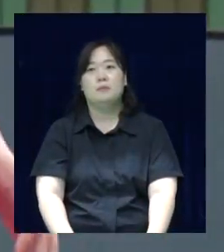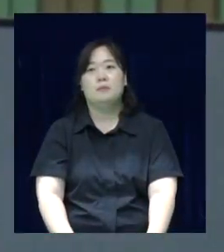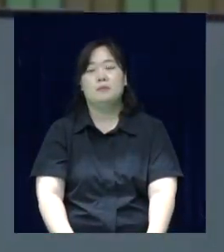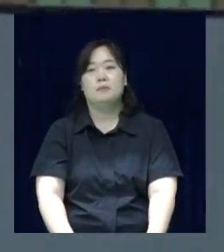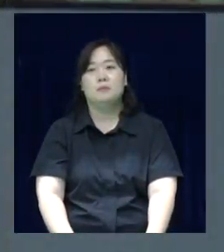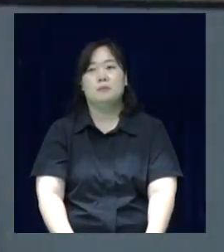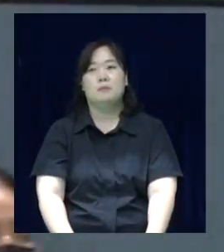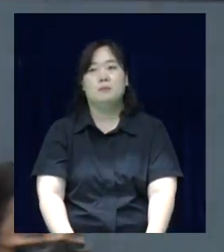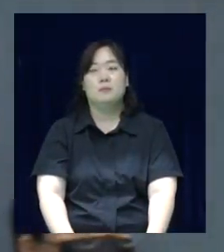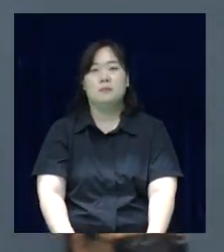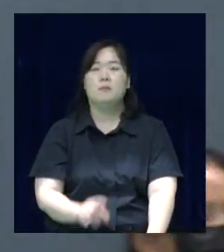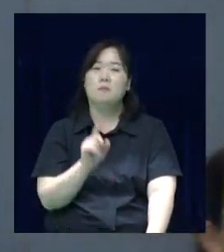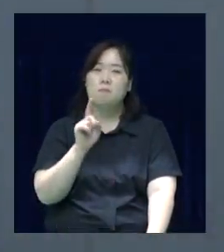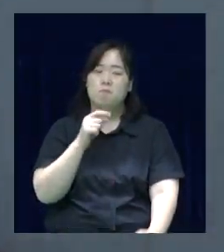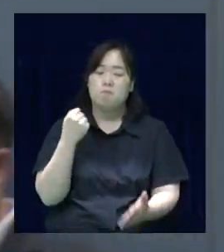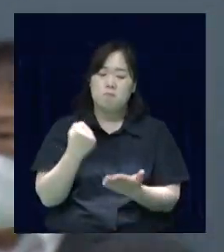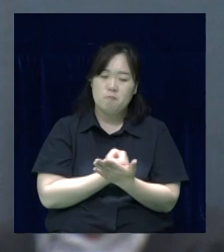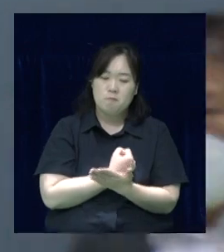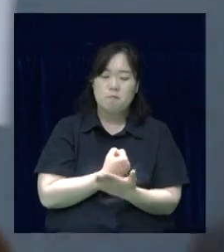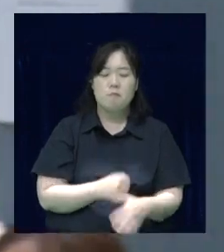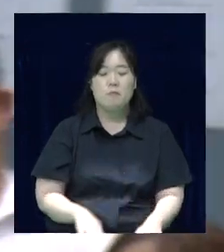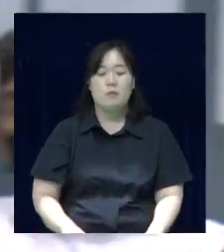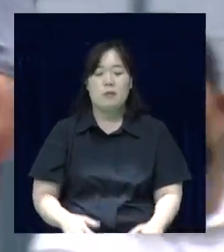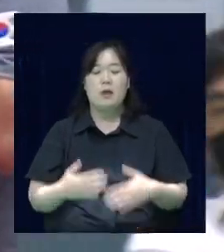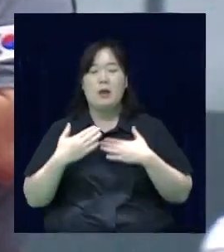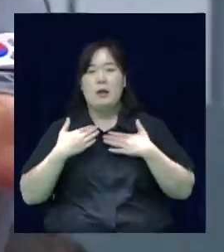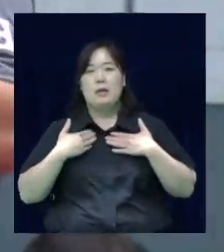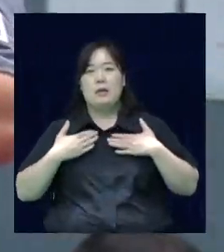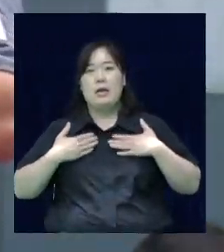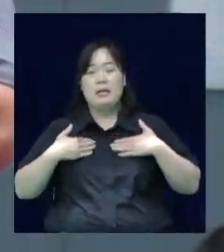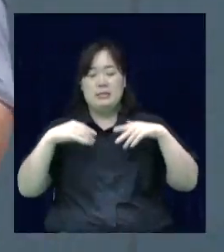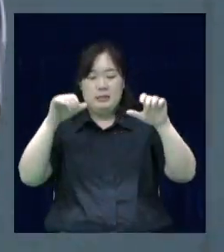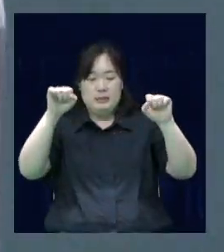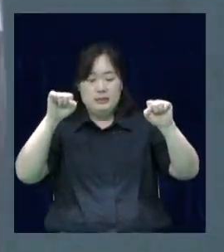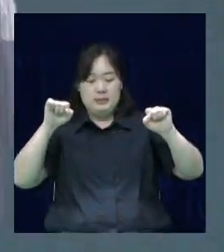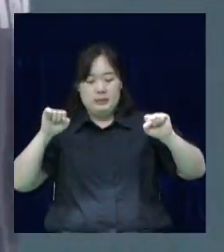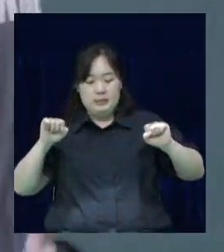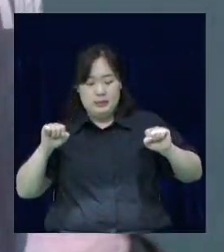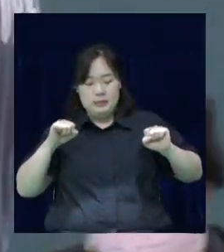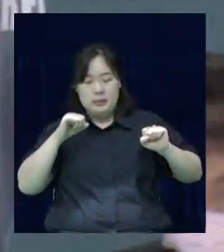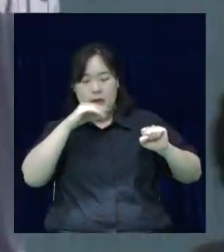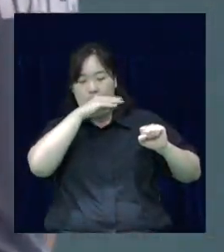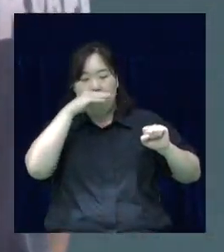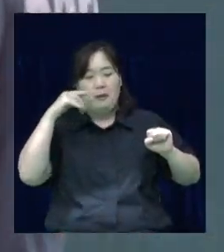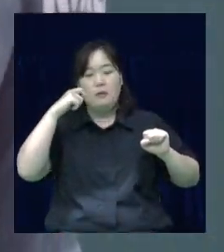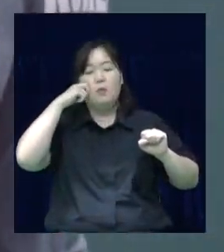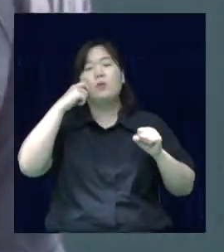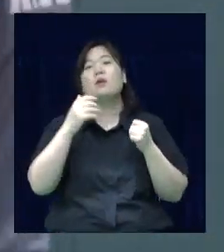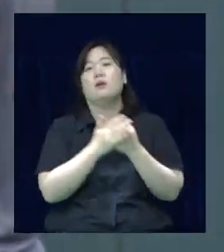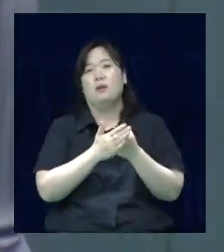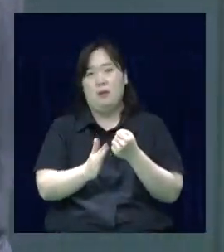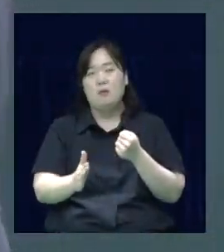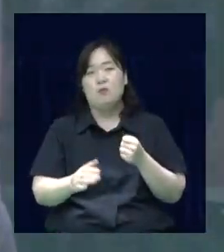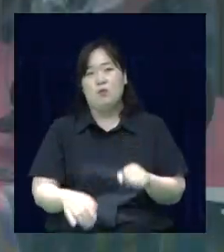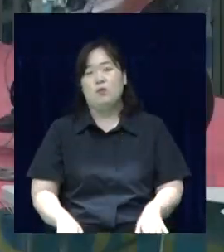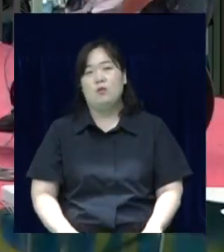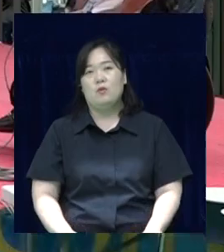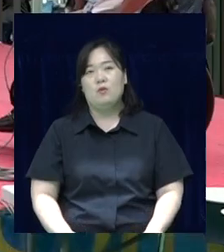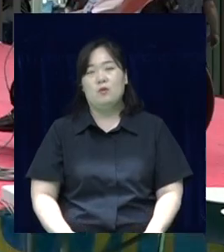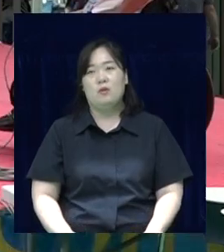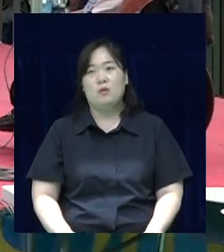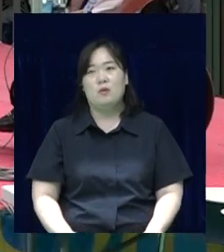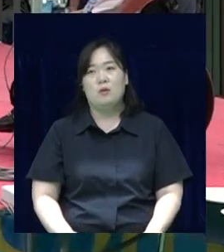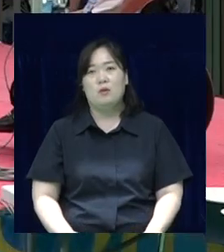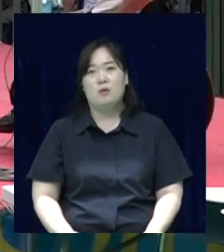지금 좀 어떤 부분들이 아쉬웠을까요? 예, 이번에도 가슴에서 이렇게 멈춤 동작이 정확하지 않아서 좀 첫째 문제가 있었고 지금